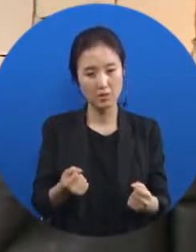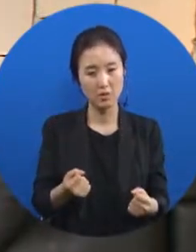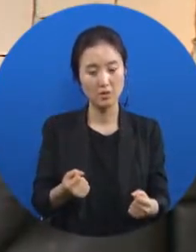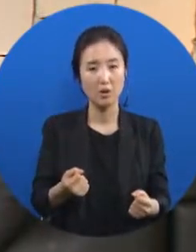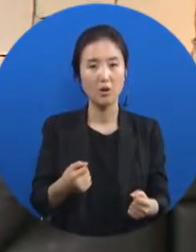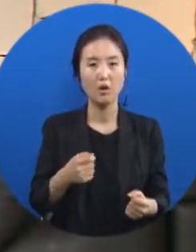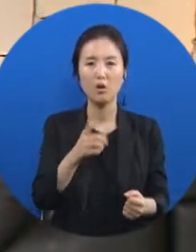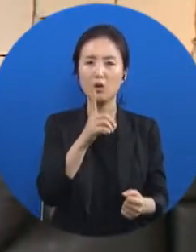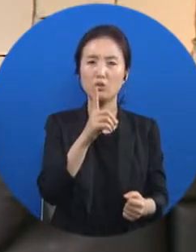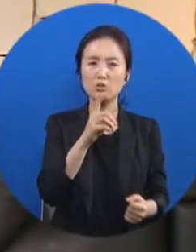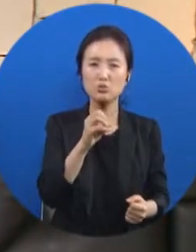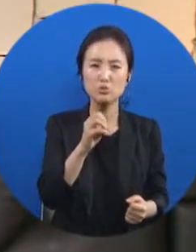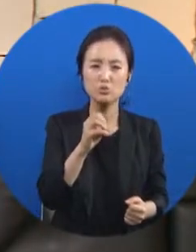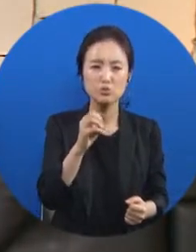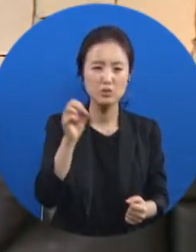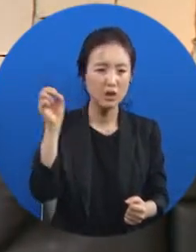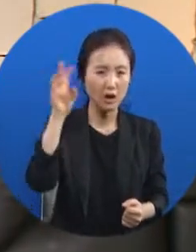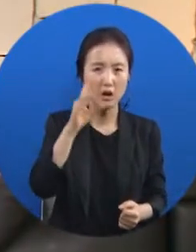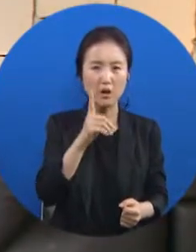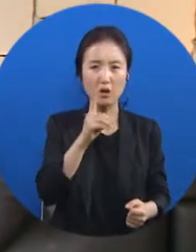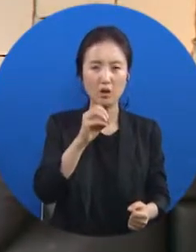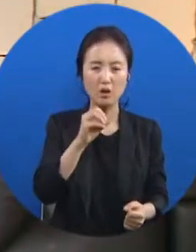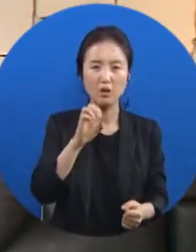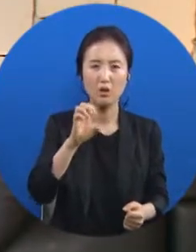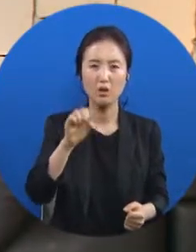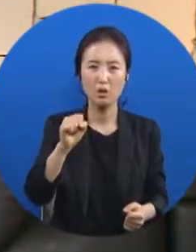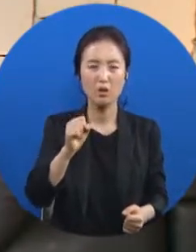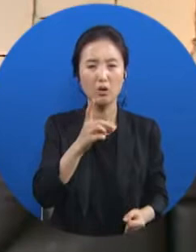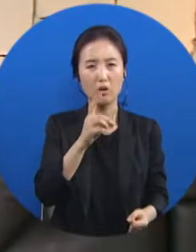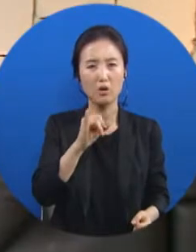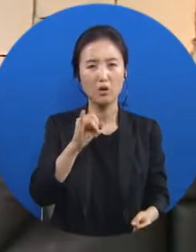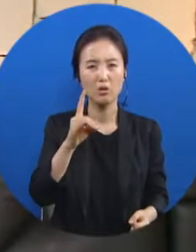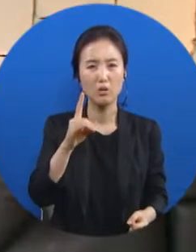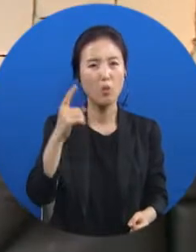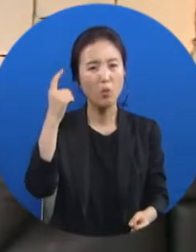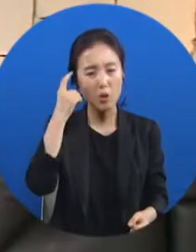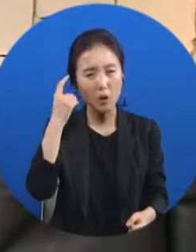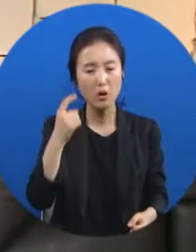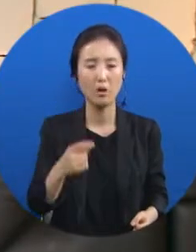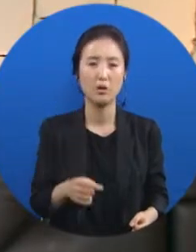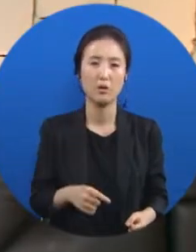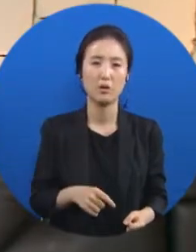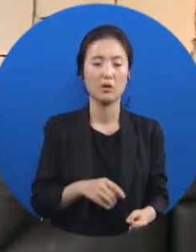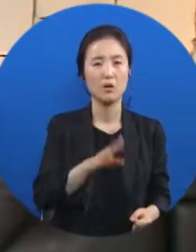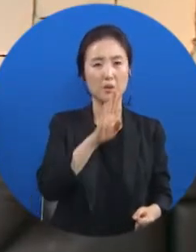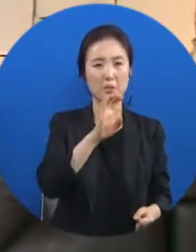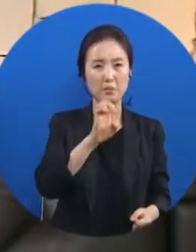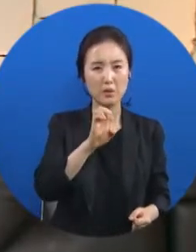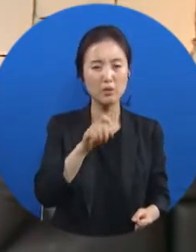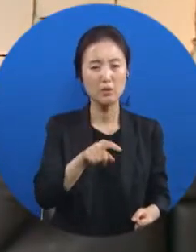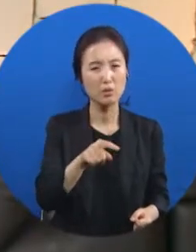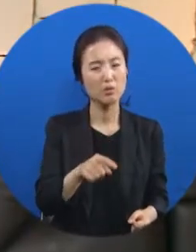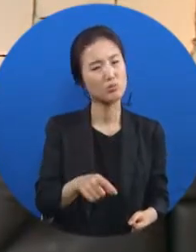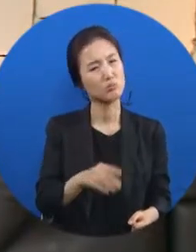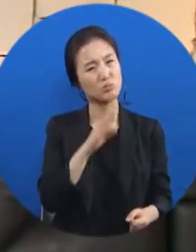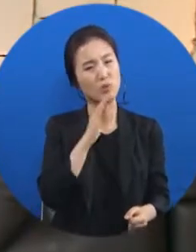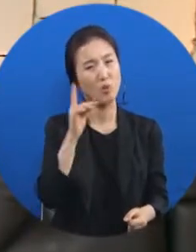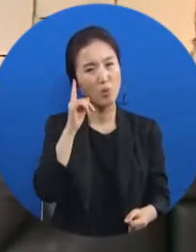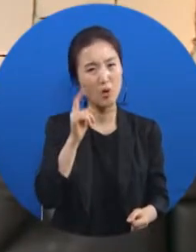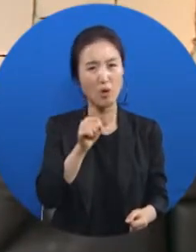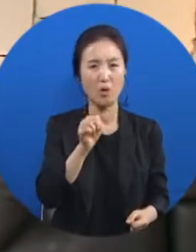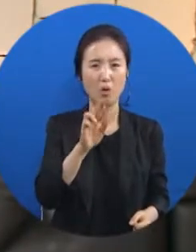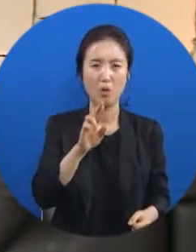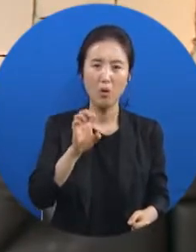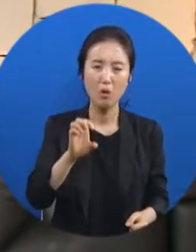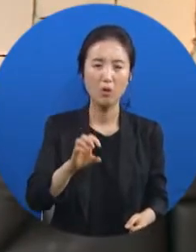왜 두가 갑자기 더스가 되고 디드가 돼요? 왜 비동사가 왜 M인데 R이 되고 is가 나오고 이런